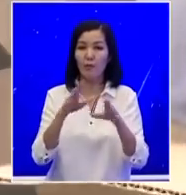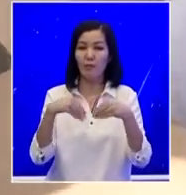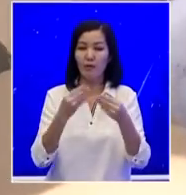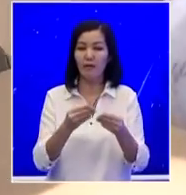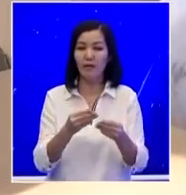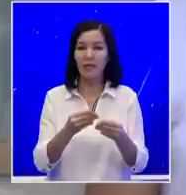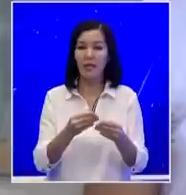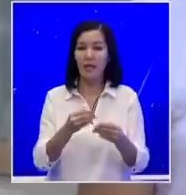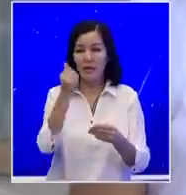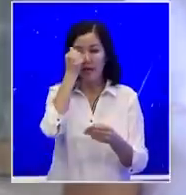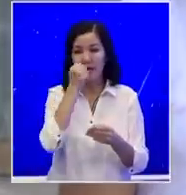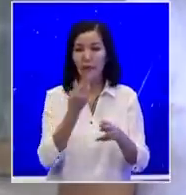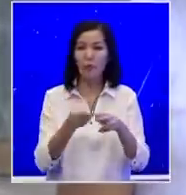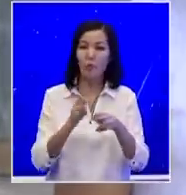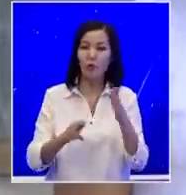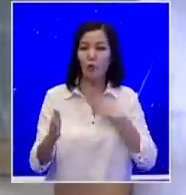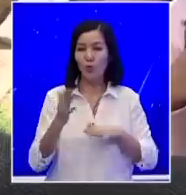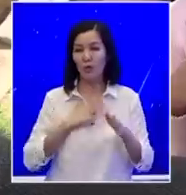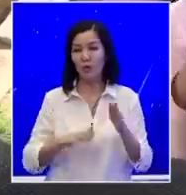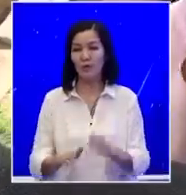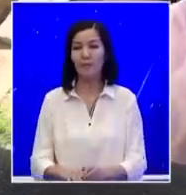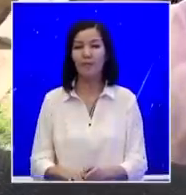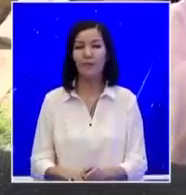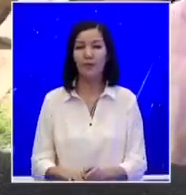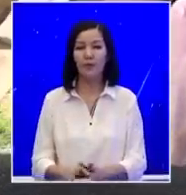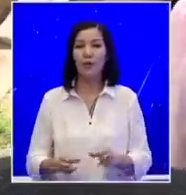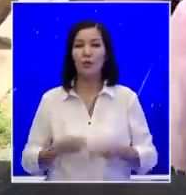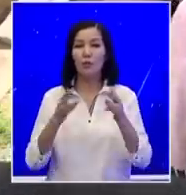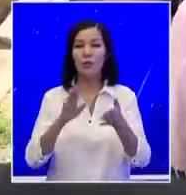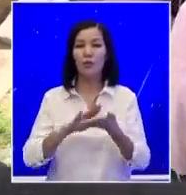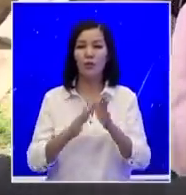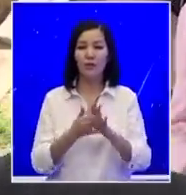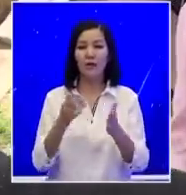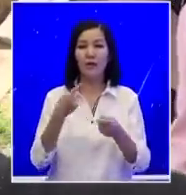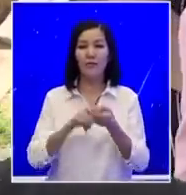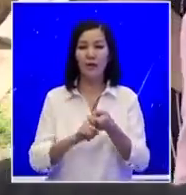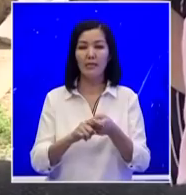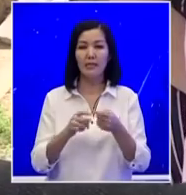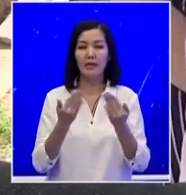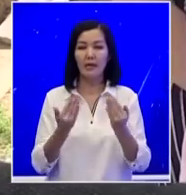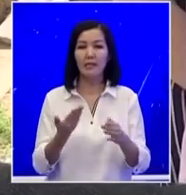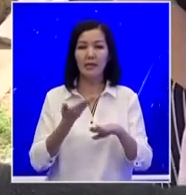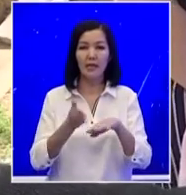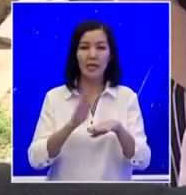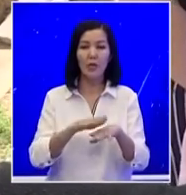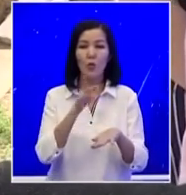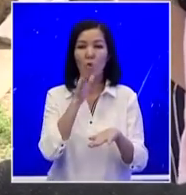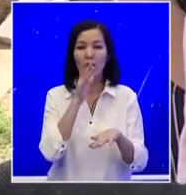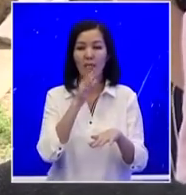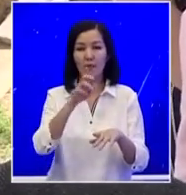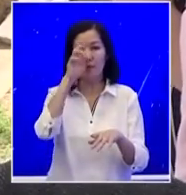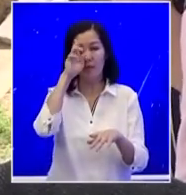жақсының шарапатына бөленгеніне дән риза. Нететінші жағдайға байланысты осындай қиын қыстау кезең заманда міне